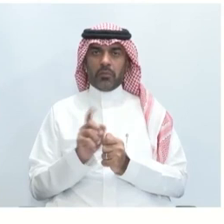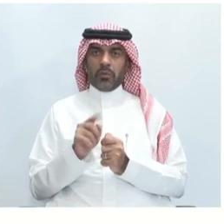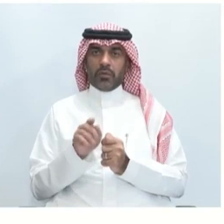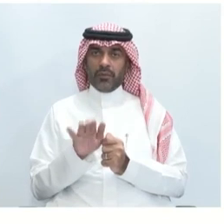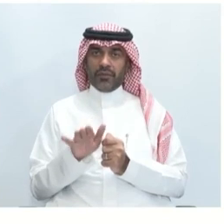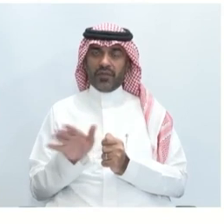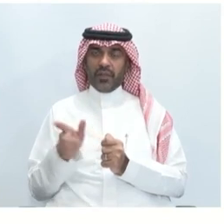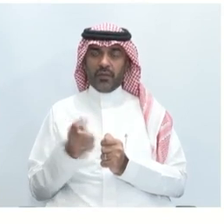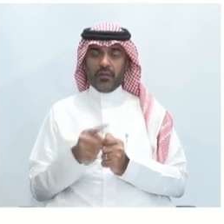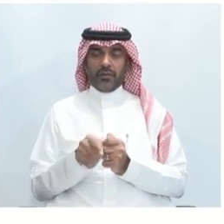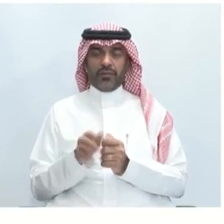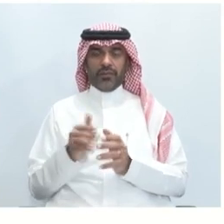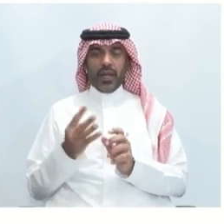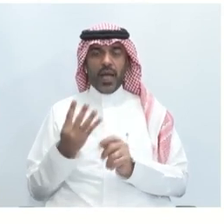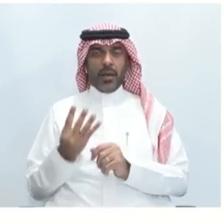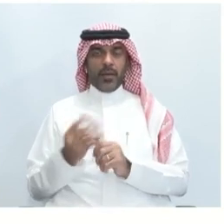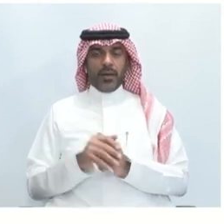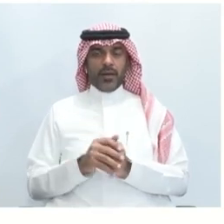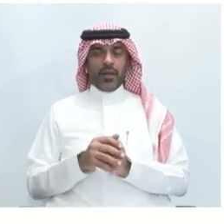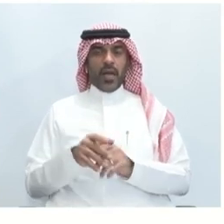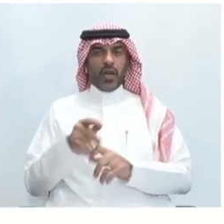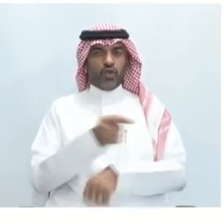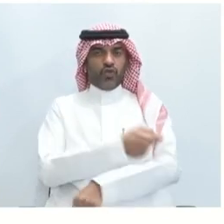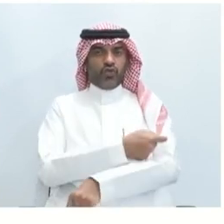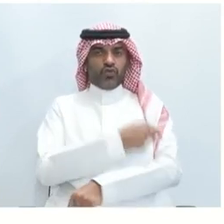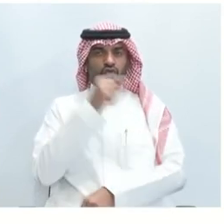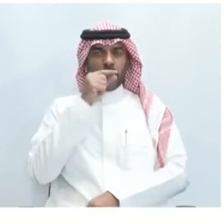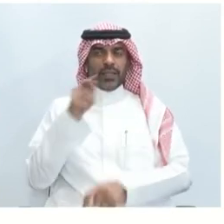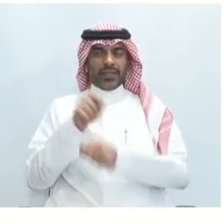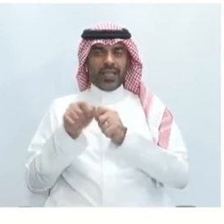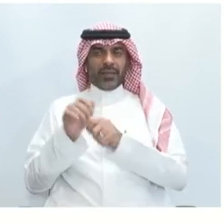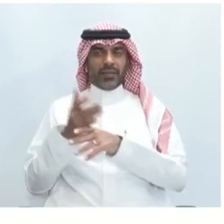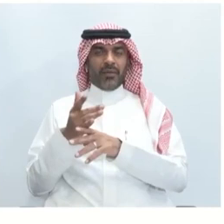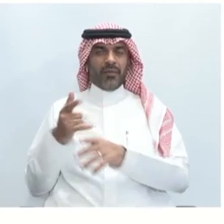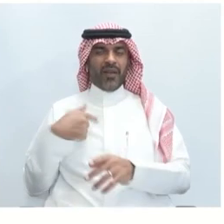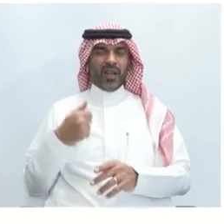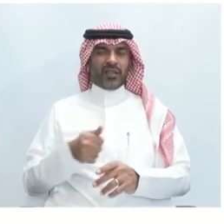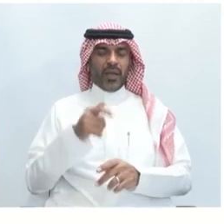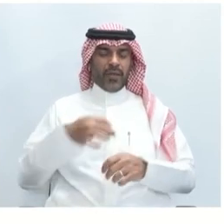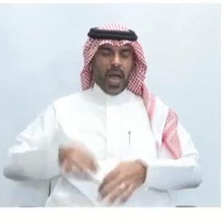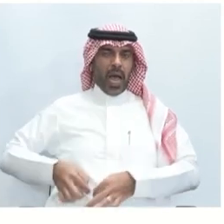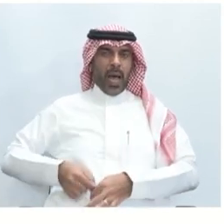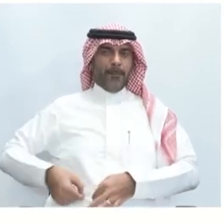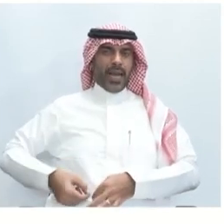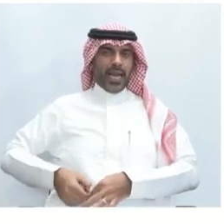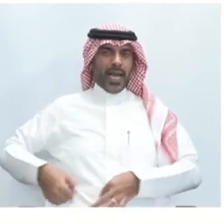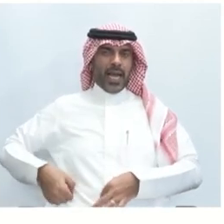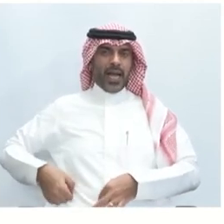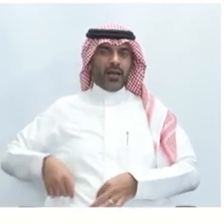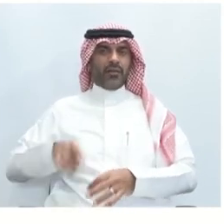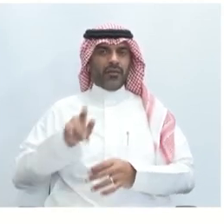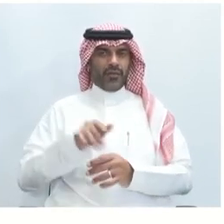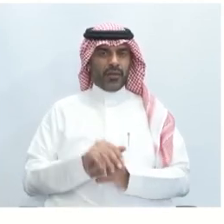احسنتم خطا يستخدم او يستخدم الاطباء الروبوتات للحصول على نتائج افضل في العمليات الجراحيه